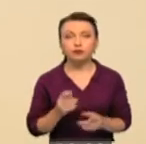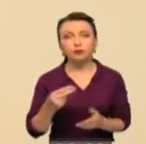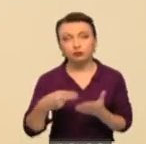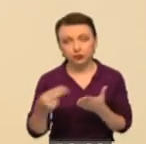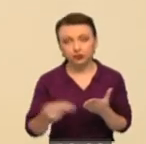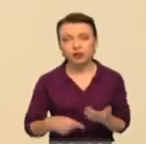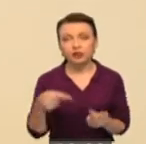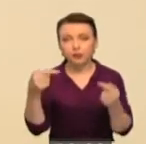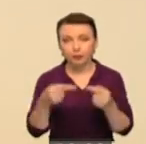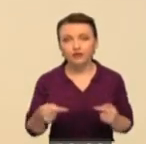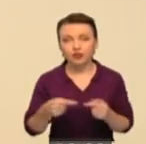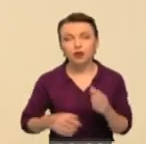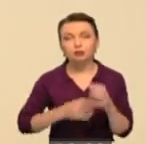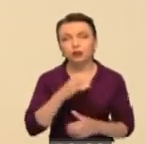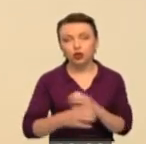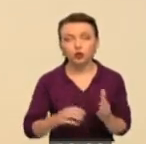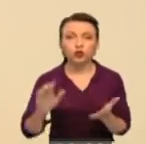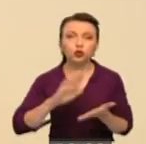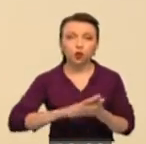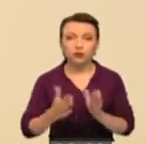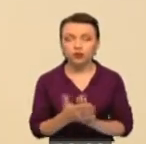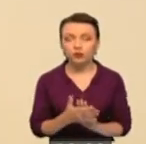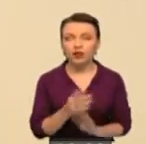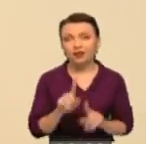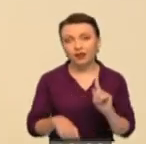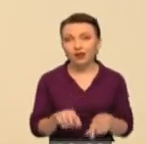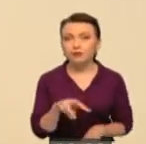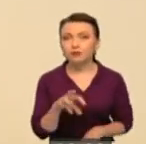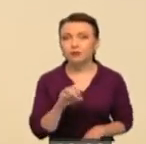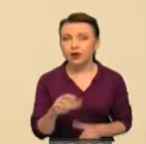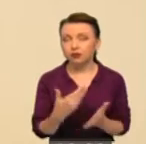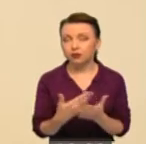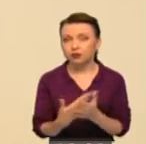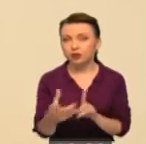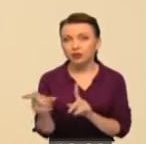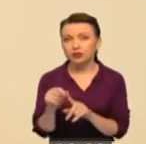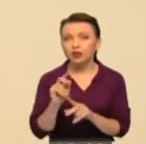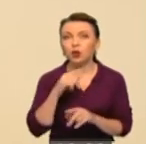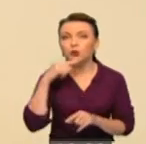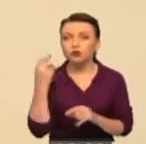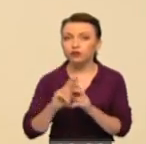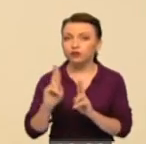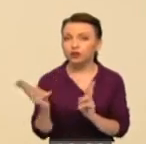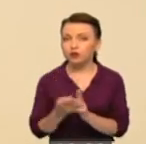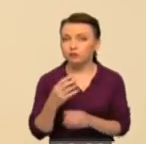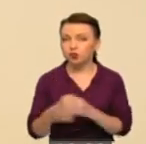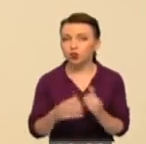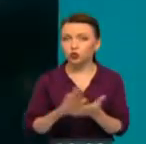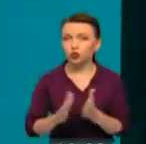підписання певних міжнародних договорів деякими мерами, наприклад, з Російською Федерацією міжнародних